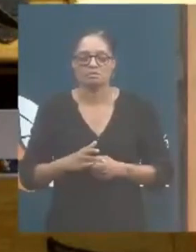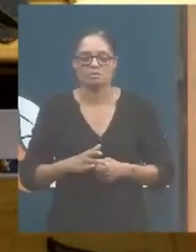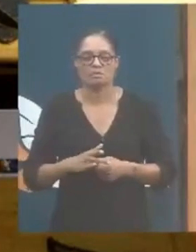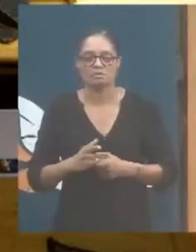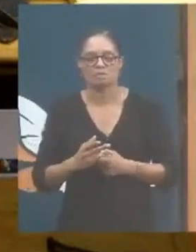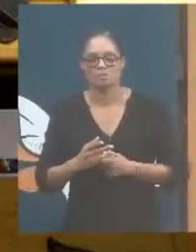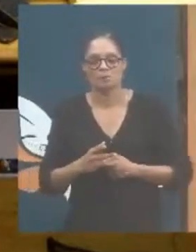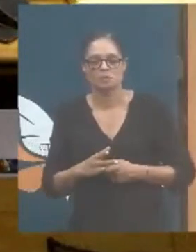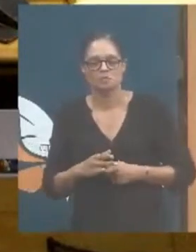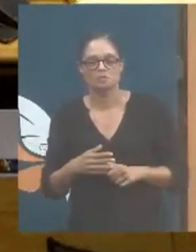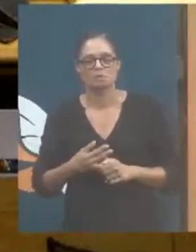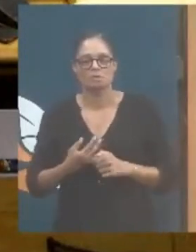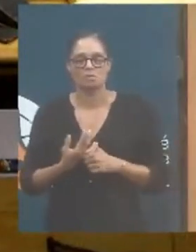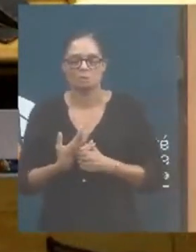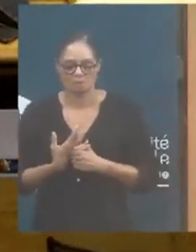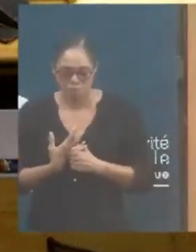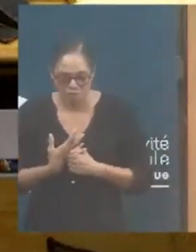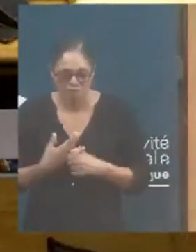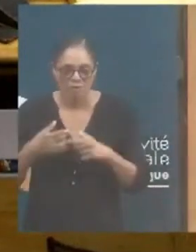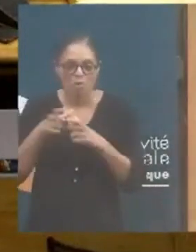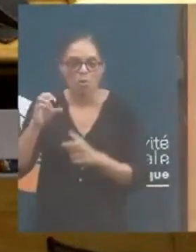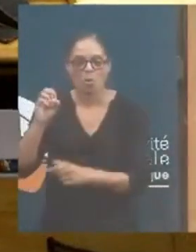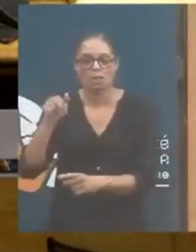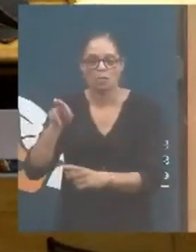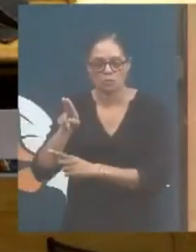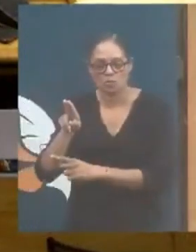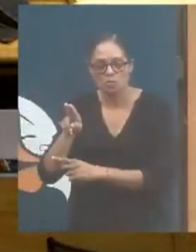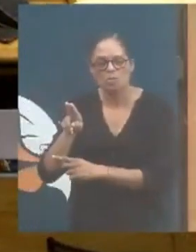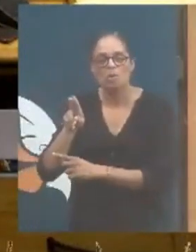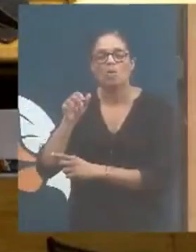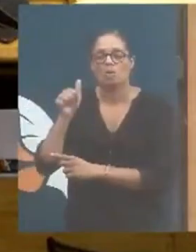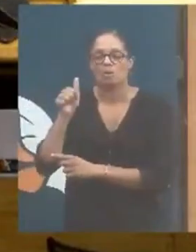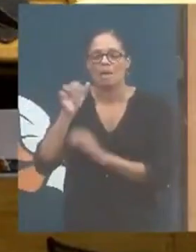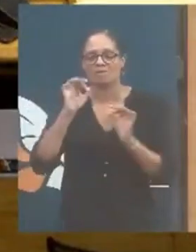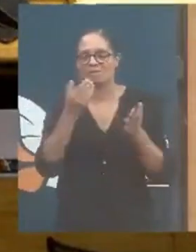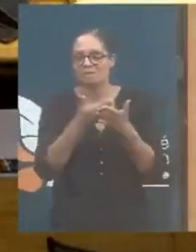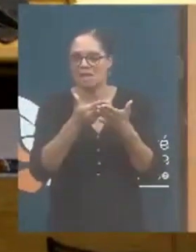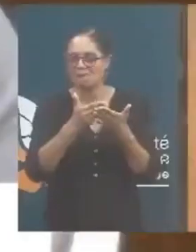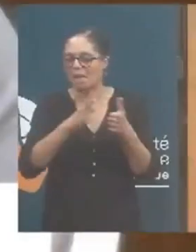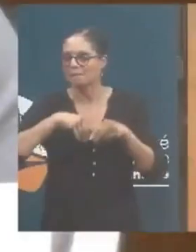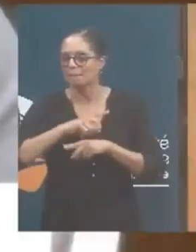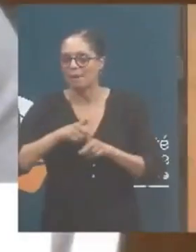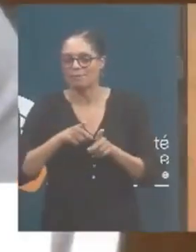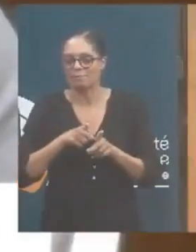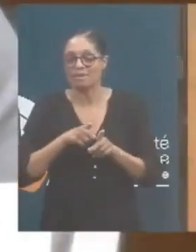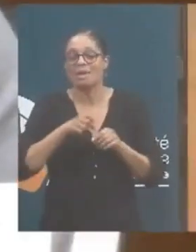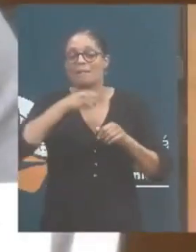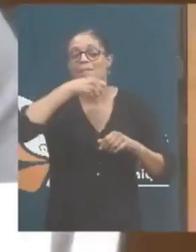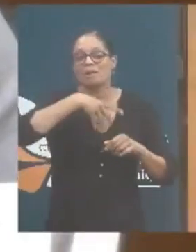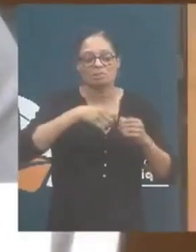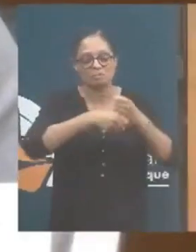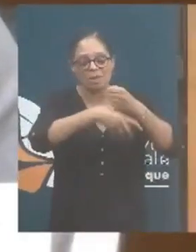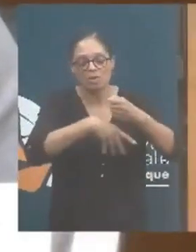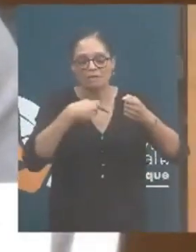Sachez que l'ONU n'a jamais reconnu cette affaire-là. Mayotte n'a pas été reconnue comme